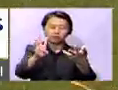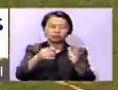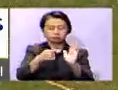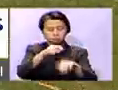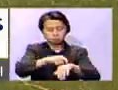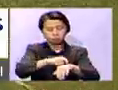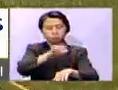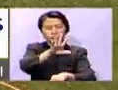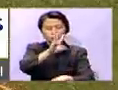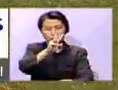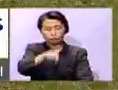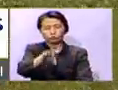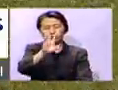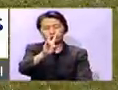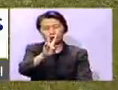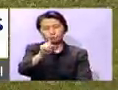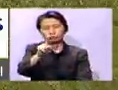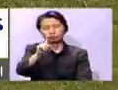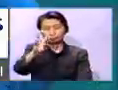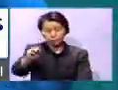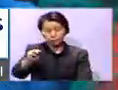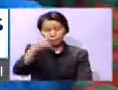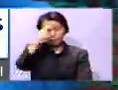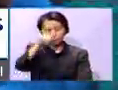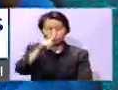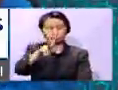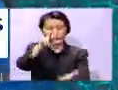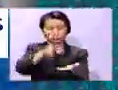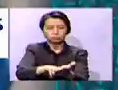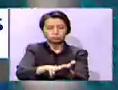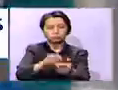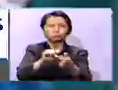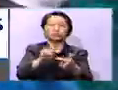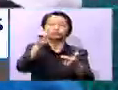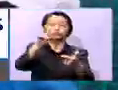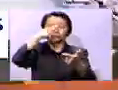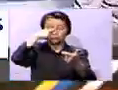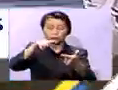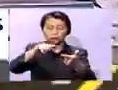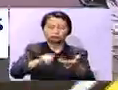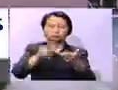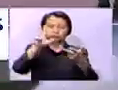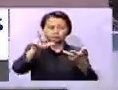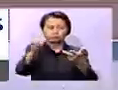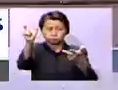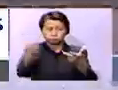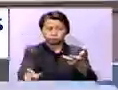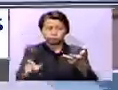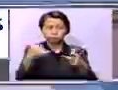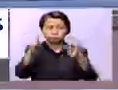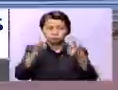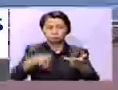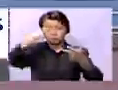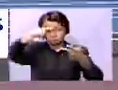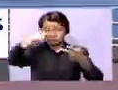catatan 56.15 meter untuk mengesahkan pingat perak. Pingat gangsa milik seorang lagi atlet